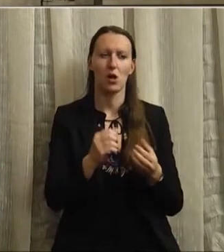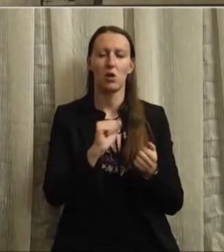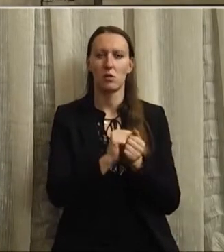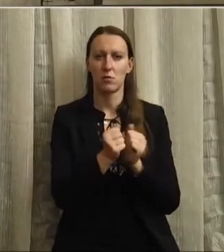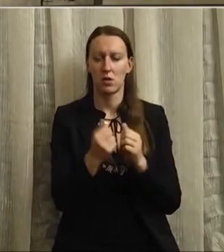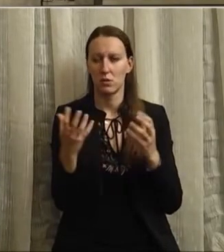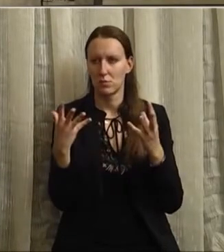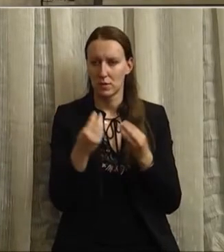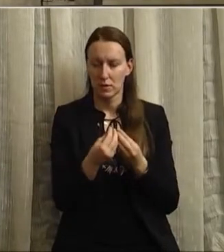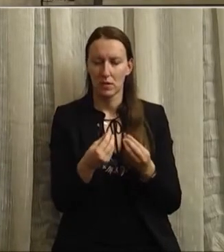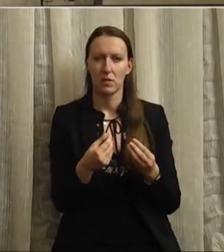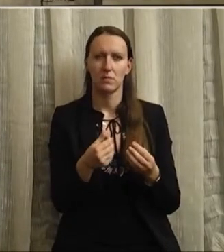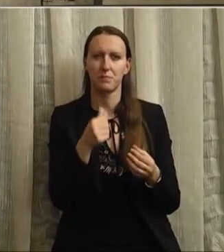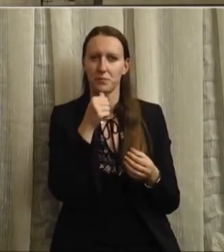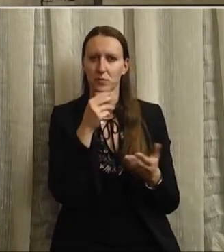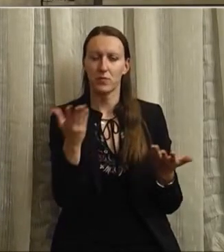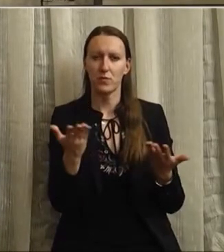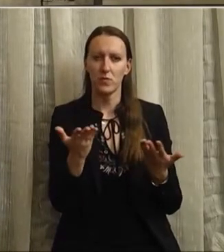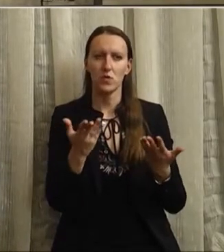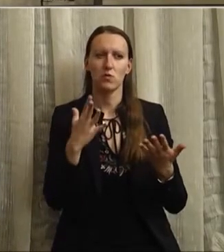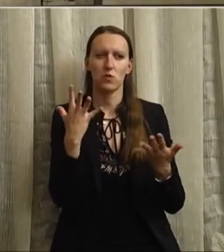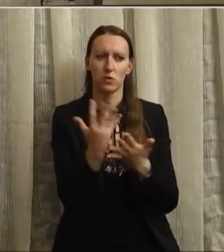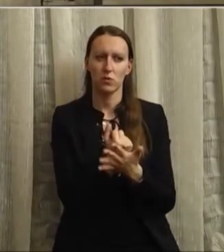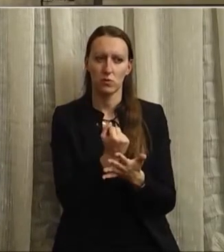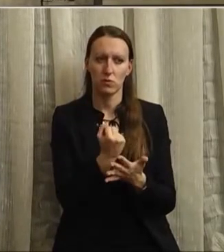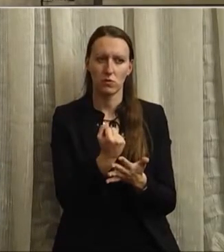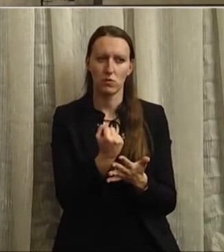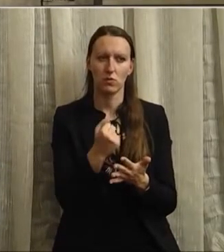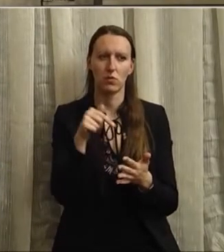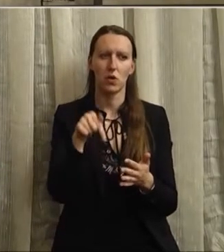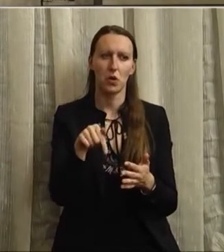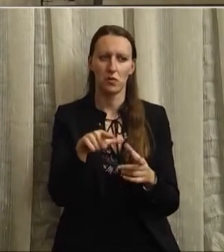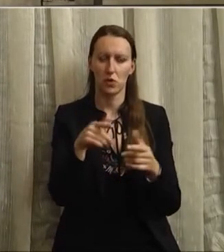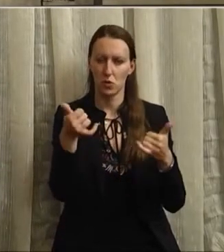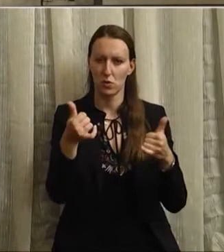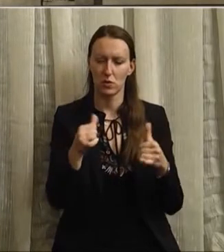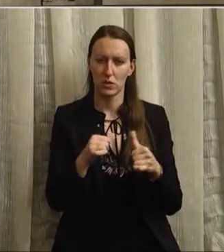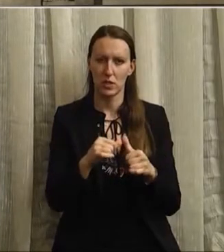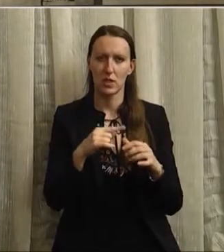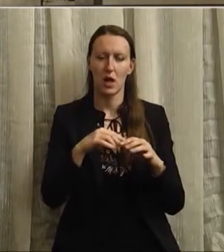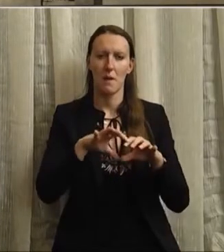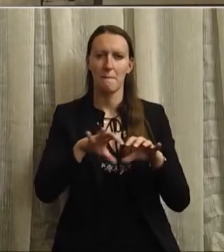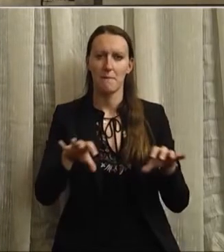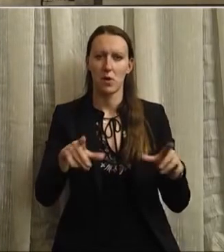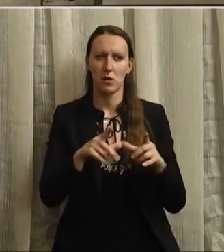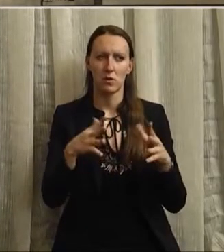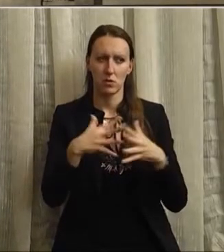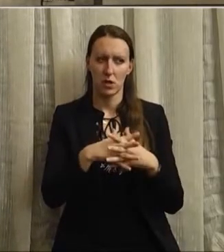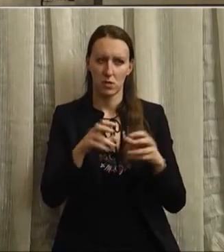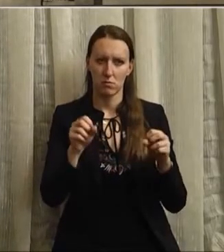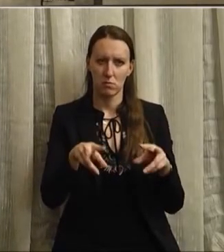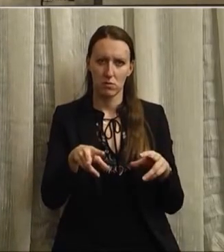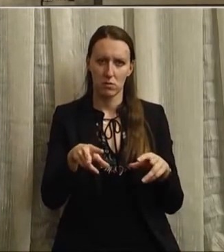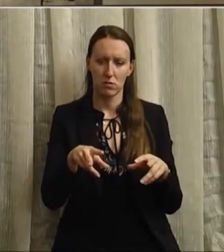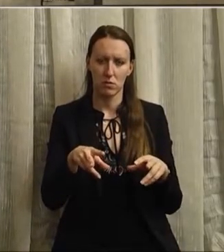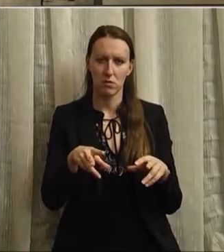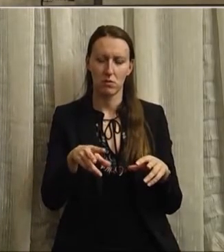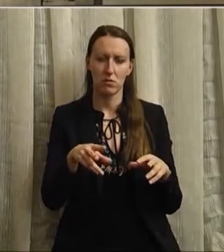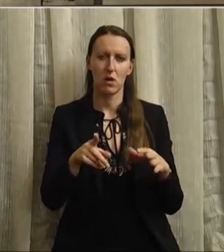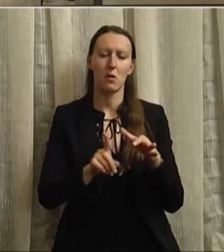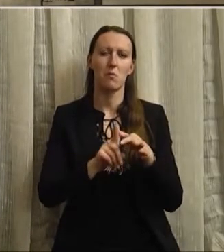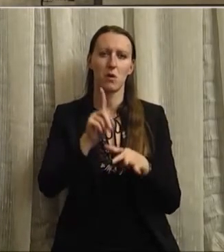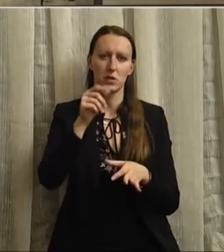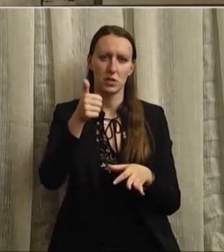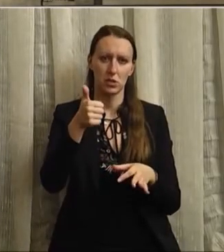antifašizam i što smo uspjeli ovdje kod nas u Istri, a posebice u gradu Puli,